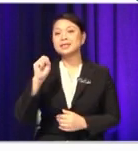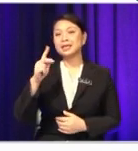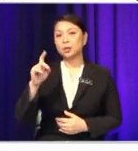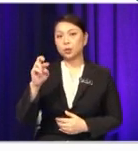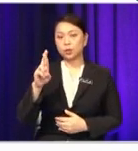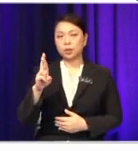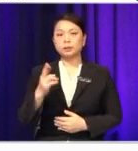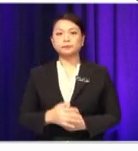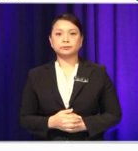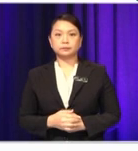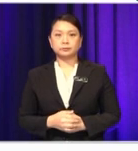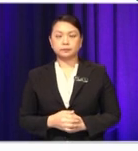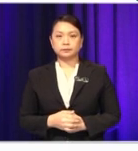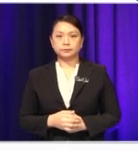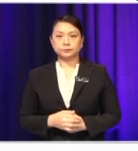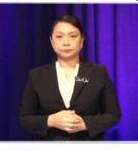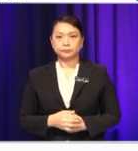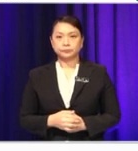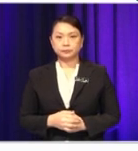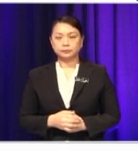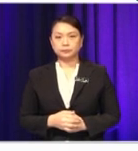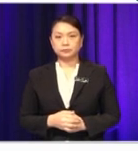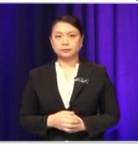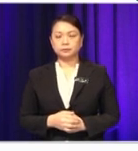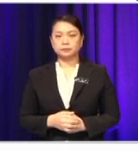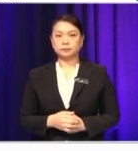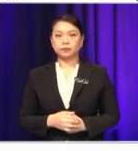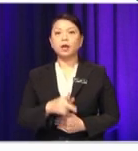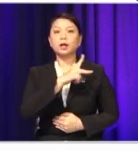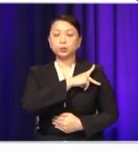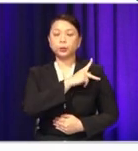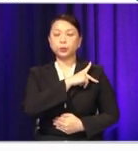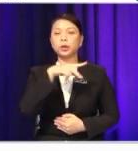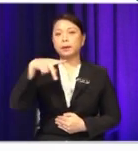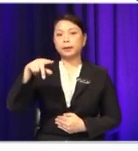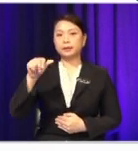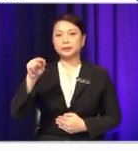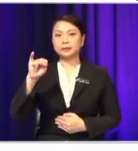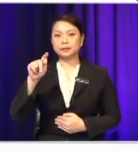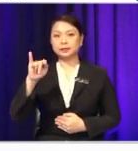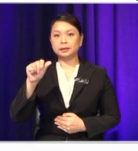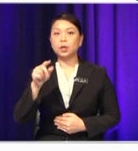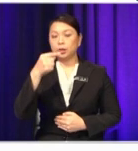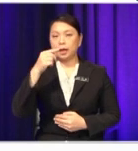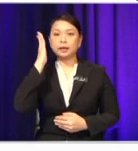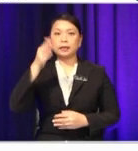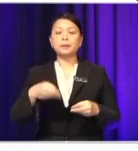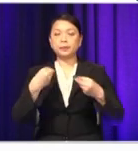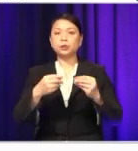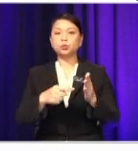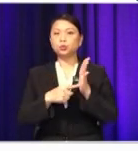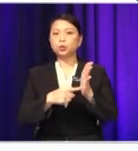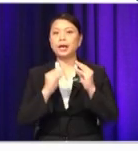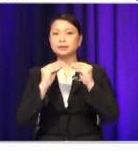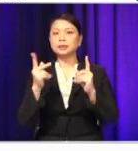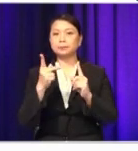mungkin tidak tekal. Di sinilah peranan ketua-ketua panitia untuk memberikan tunjuk ajar kepada guru-guru baru. Ya. Yang